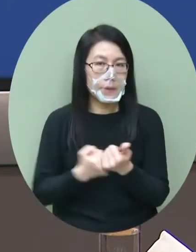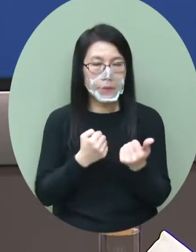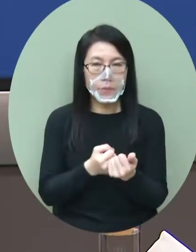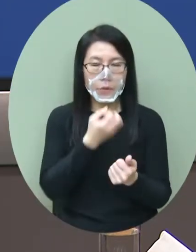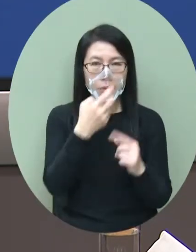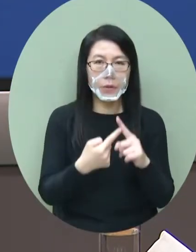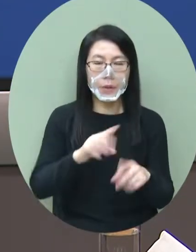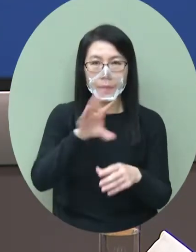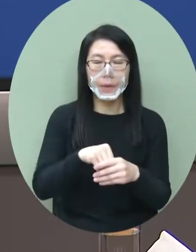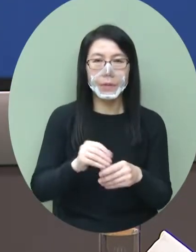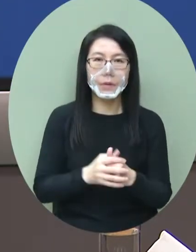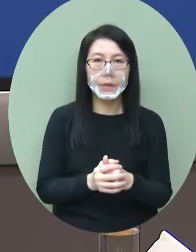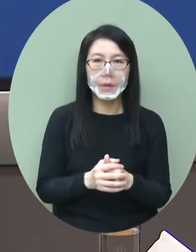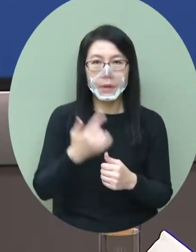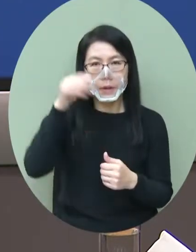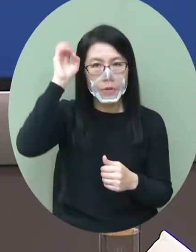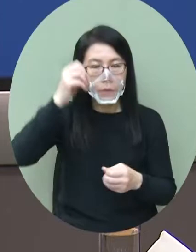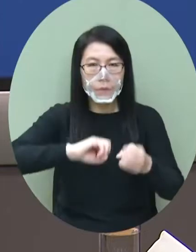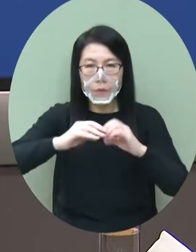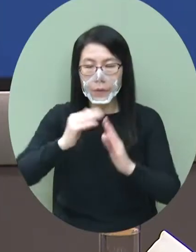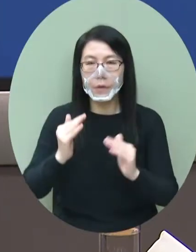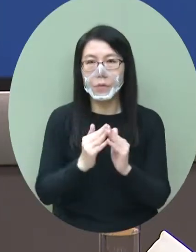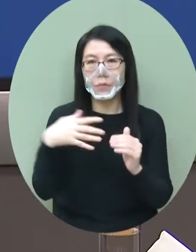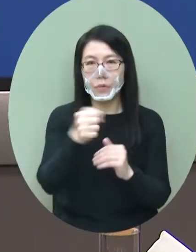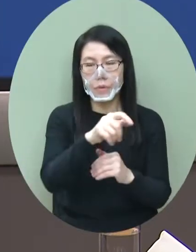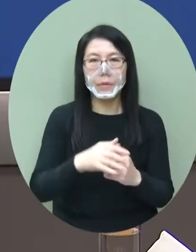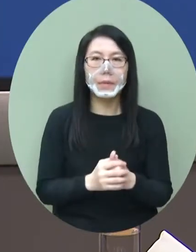下支援方面的热线，